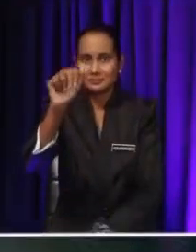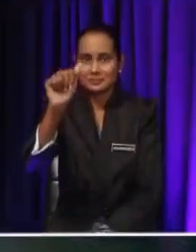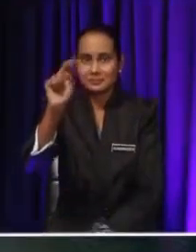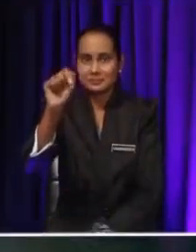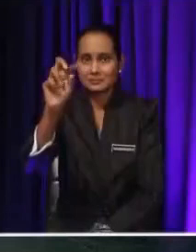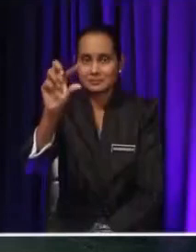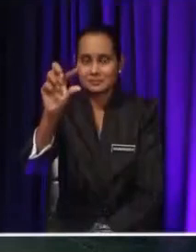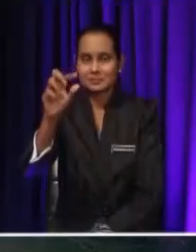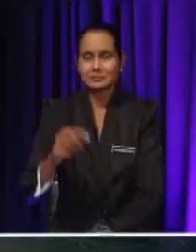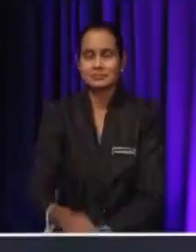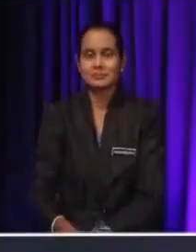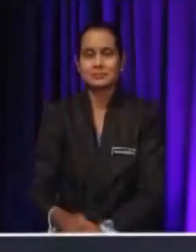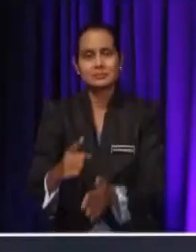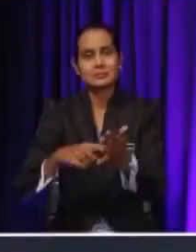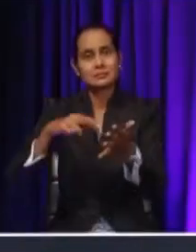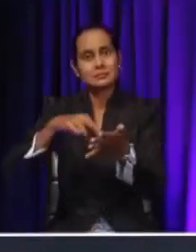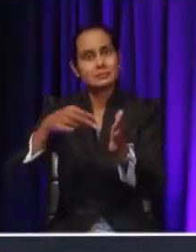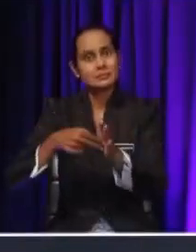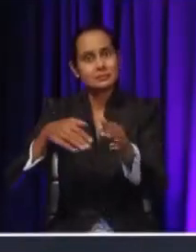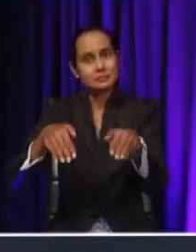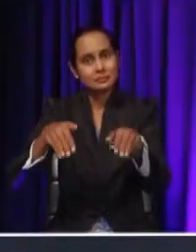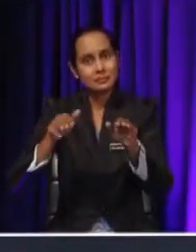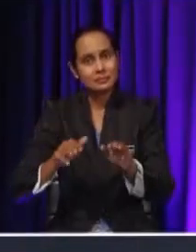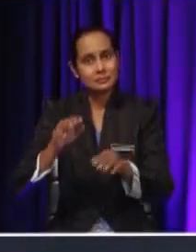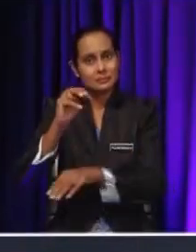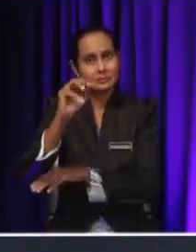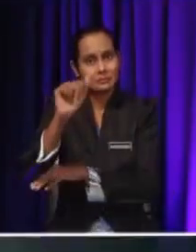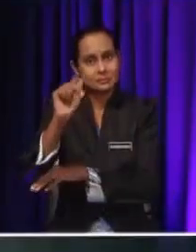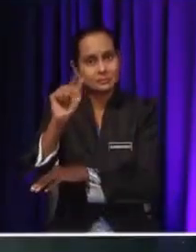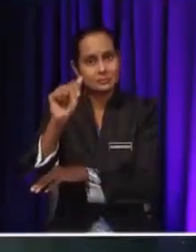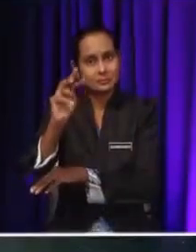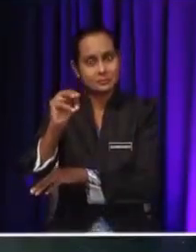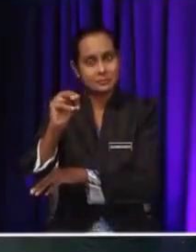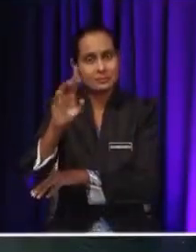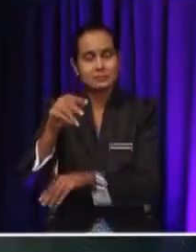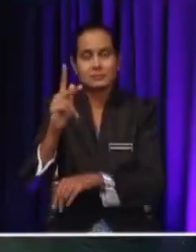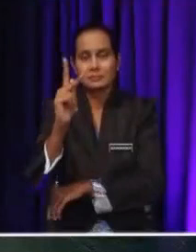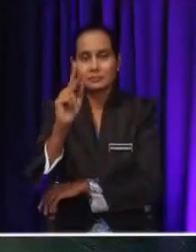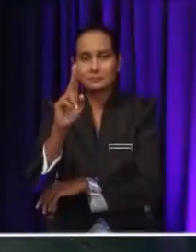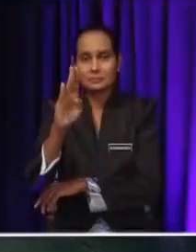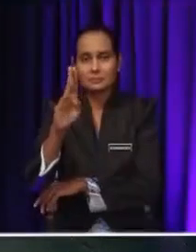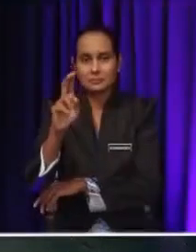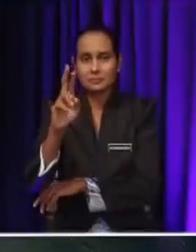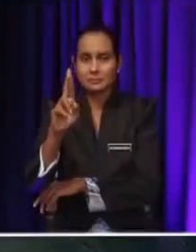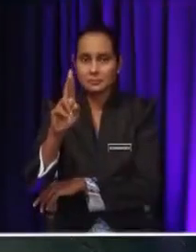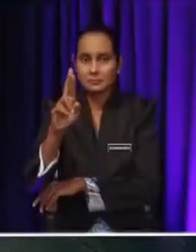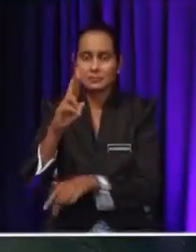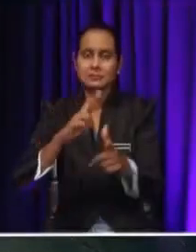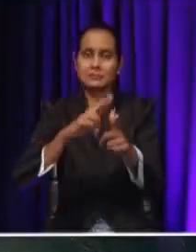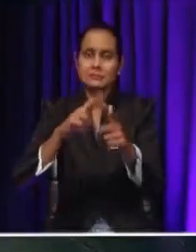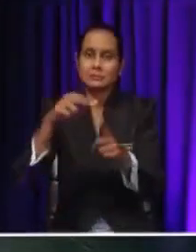dia seperti kubur ataupun bahasanya lagi cantik itu pusar